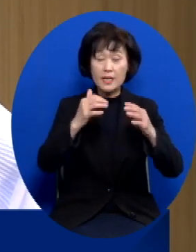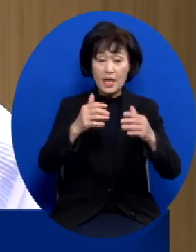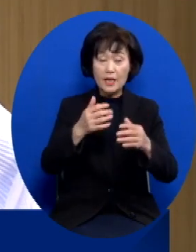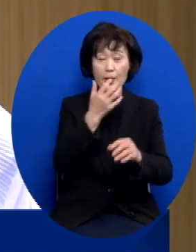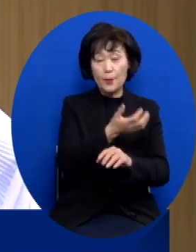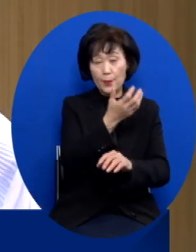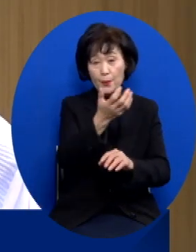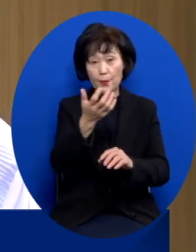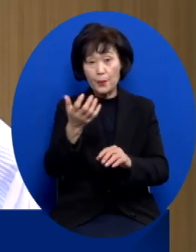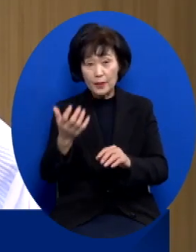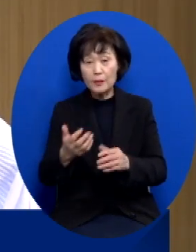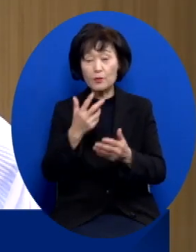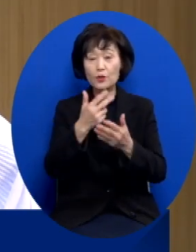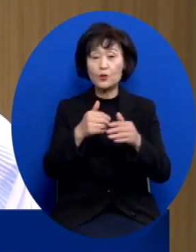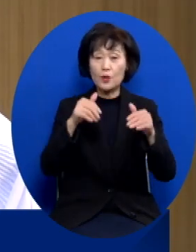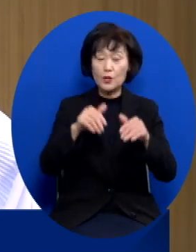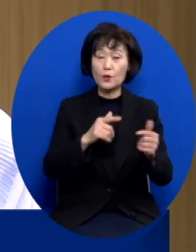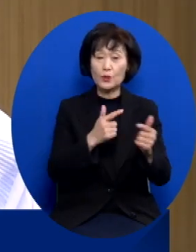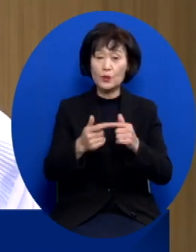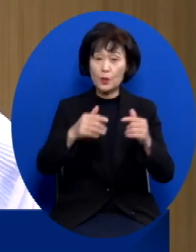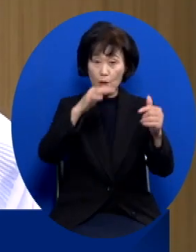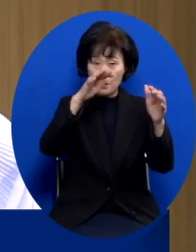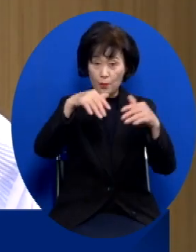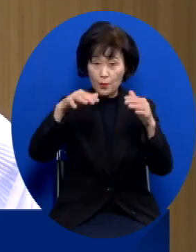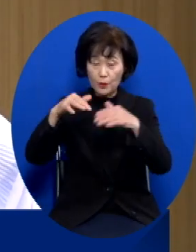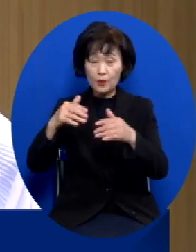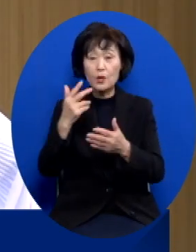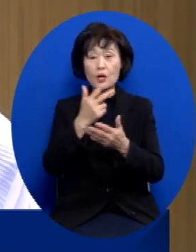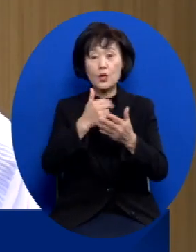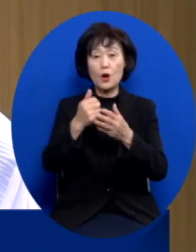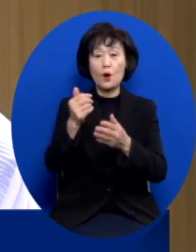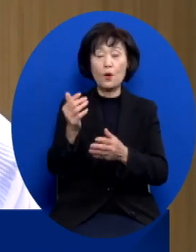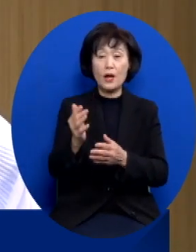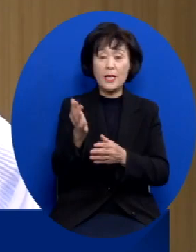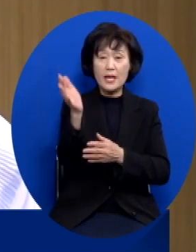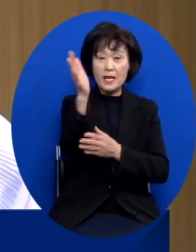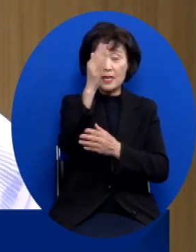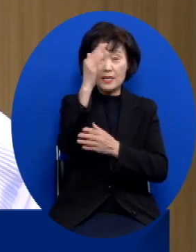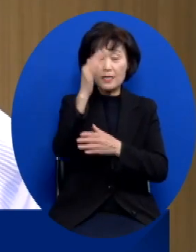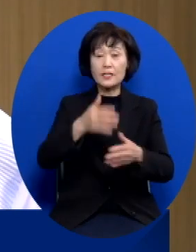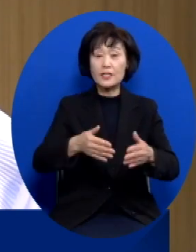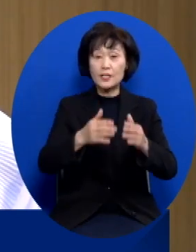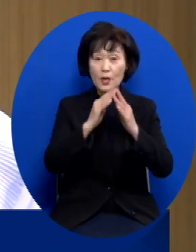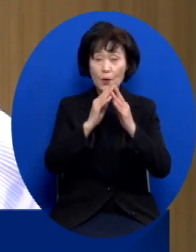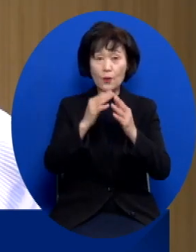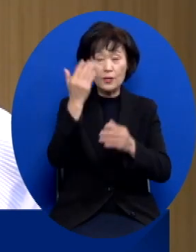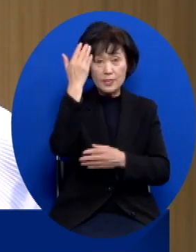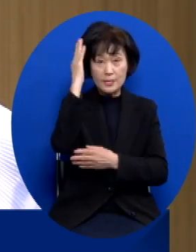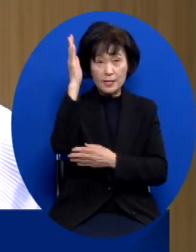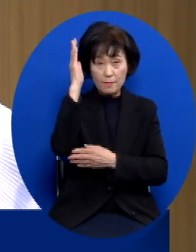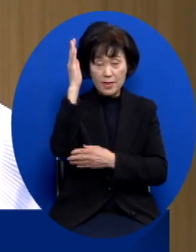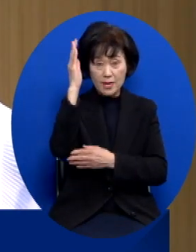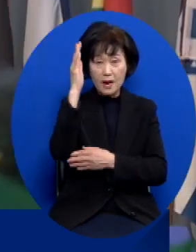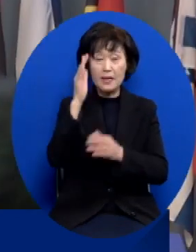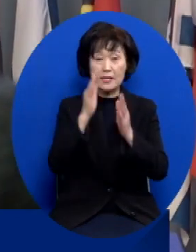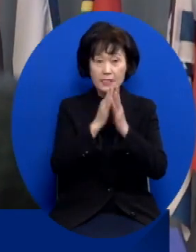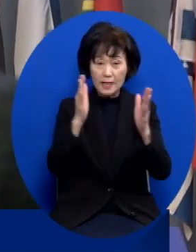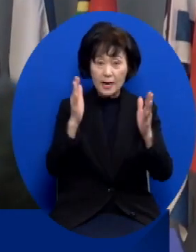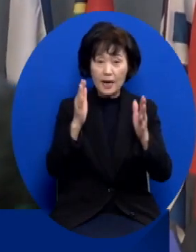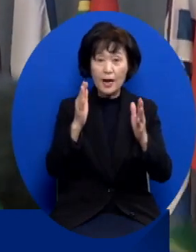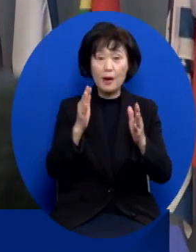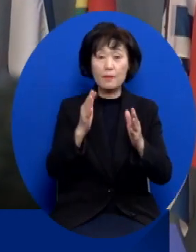다니면서 주의 종들 모아놓고 여호와 길 세우는 세미나를 함으로써 그들에게